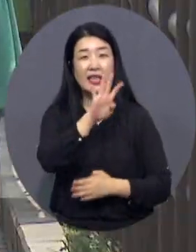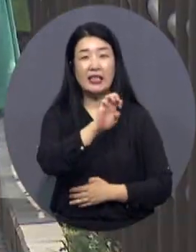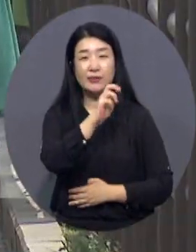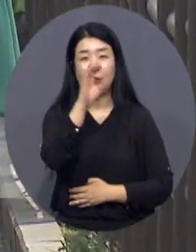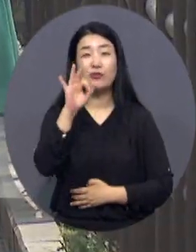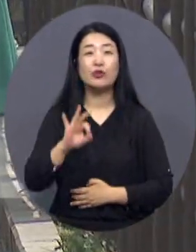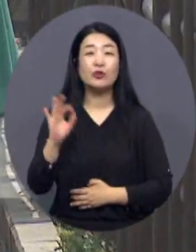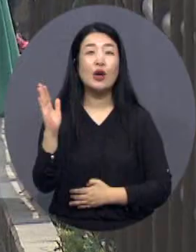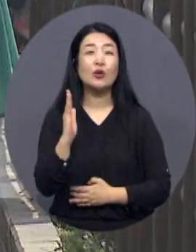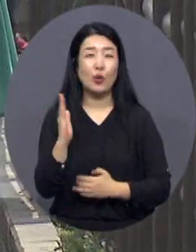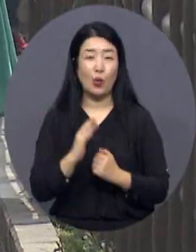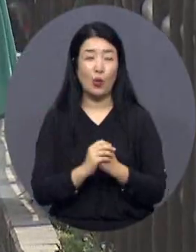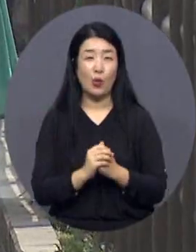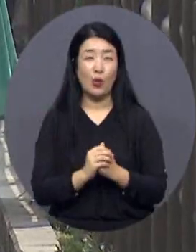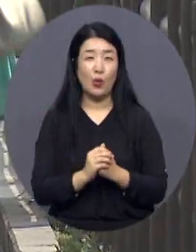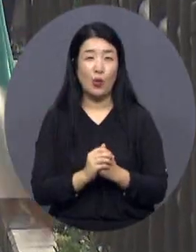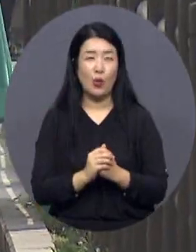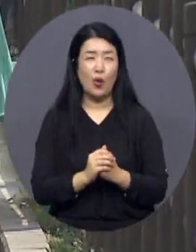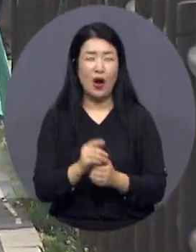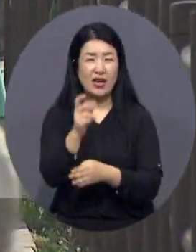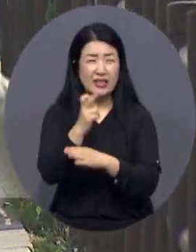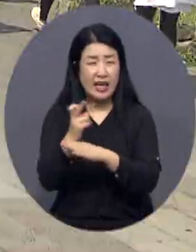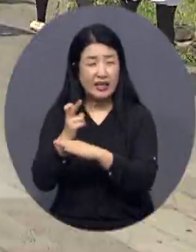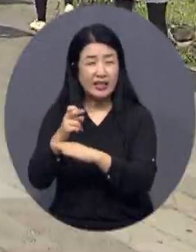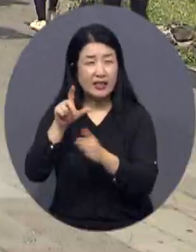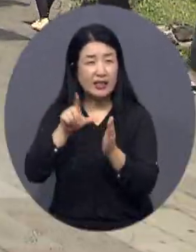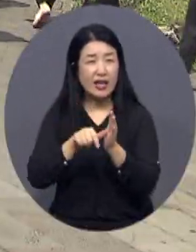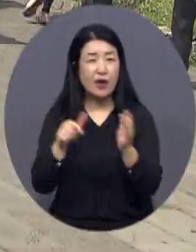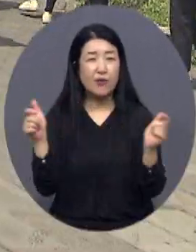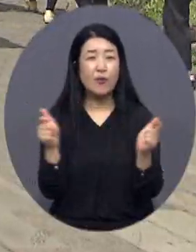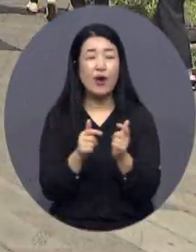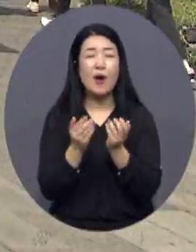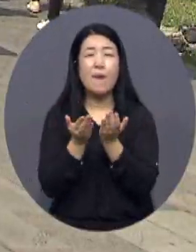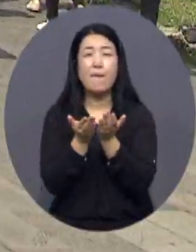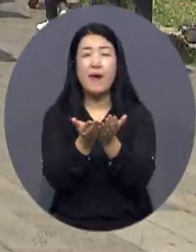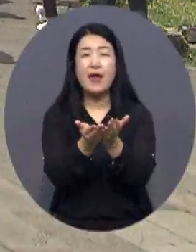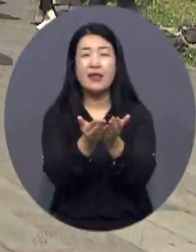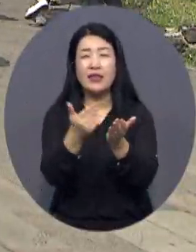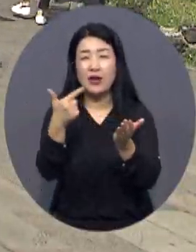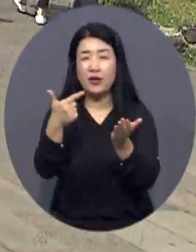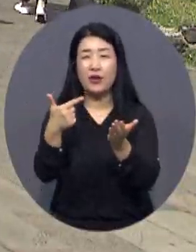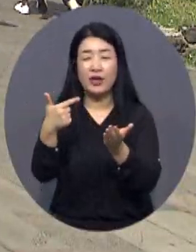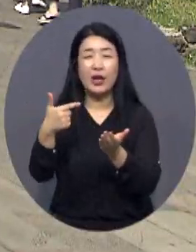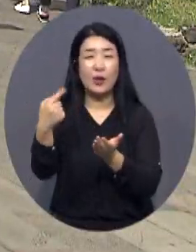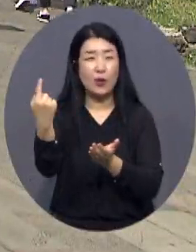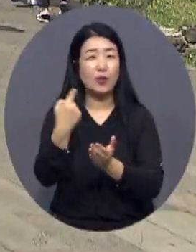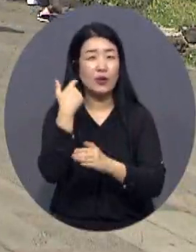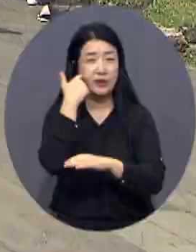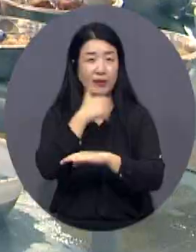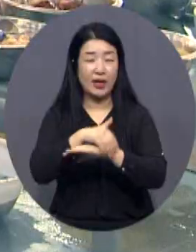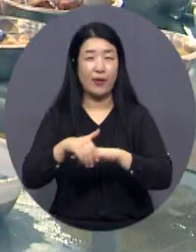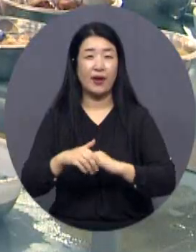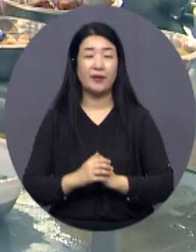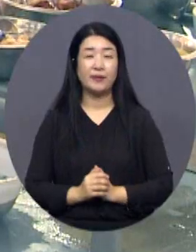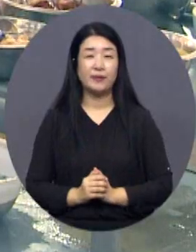44% 수준이지만 사드 보복으로 중단됐던 크루즈는 올해 6척이 입항할 예정입니다. 여기 앉아봐요.